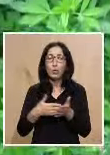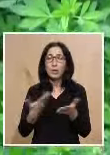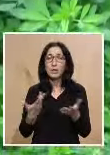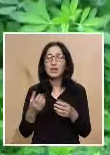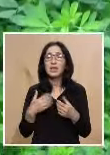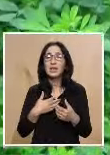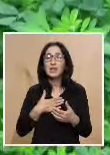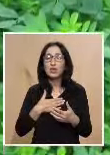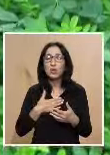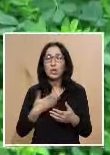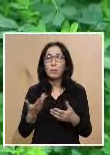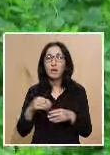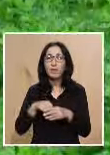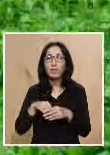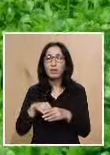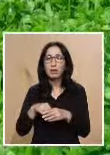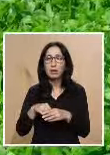Поради съдържанието си на